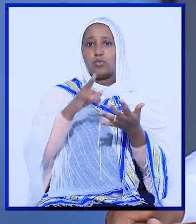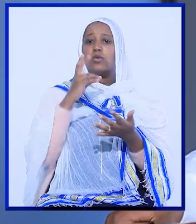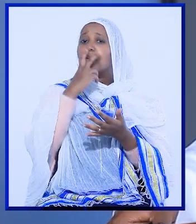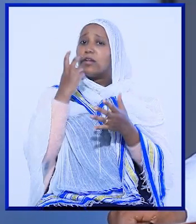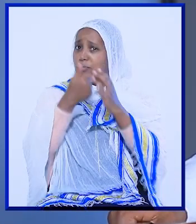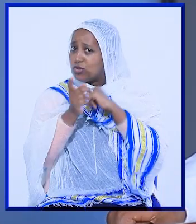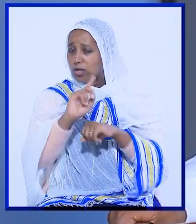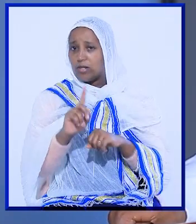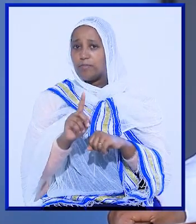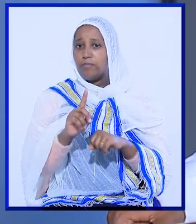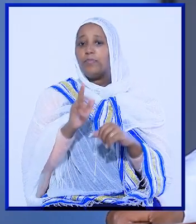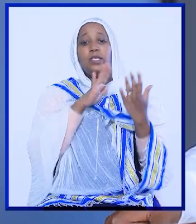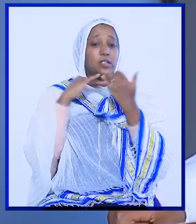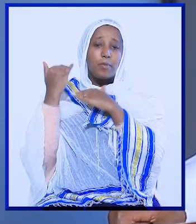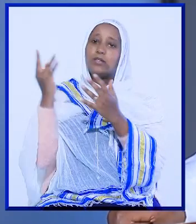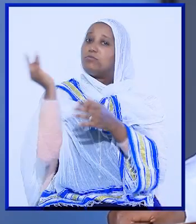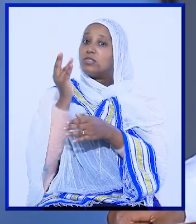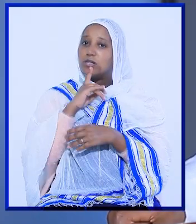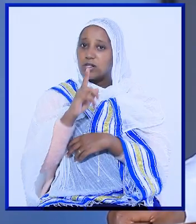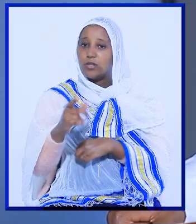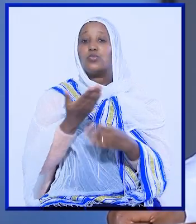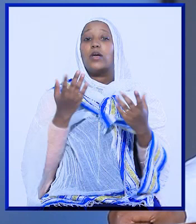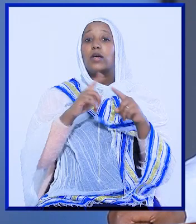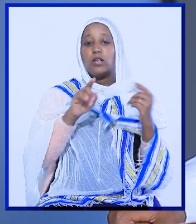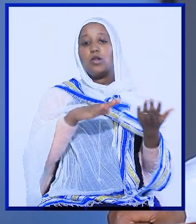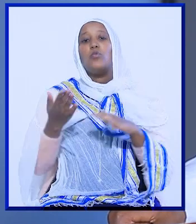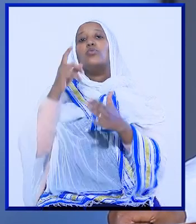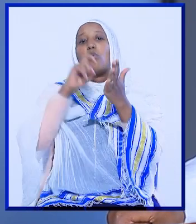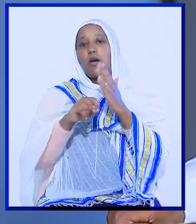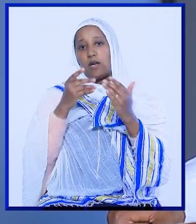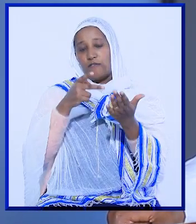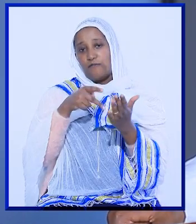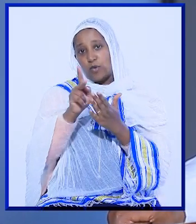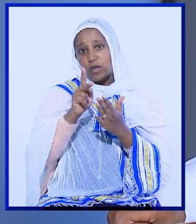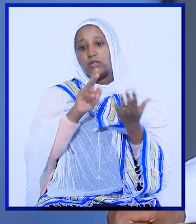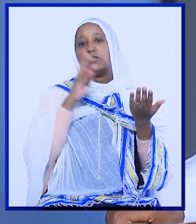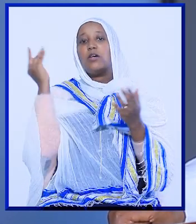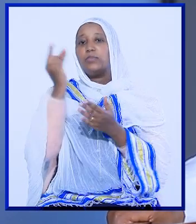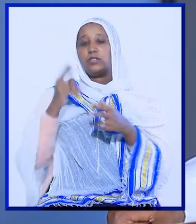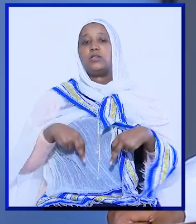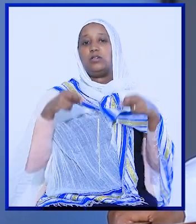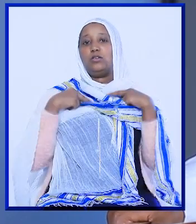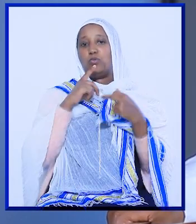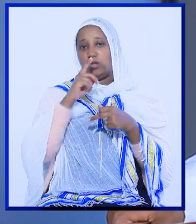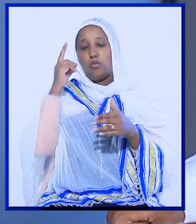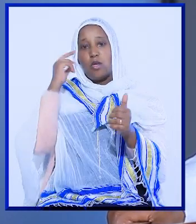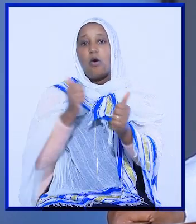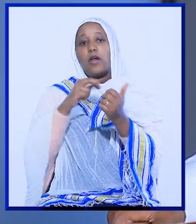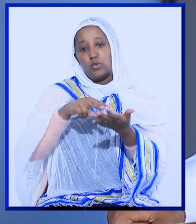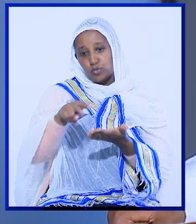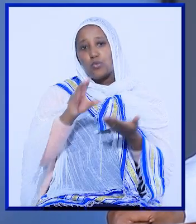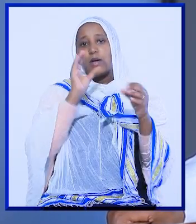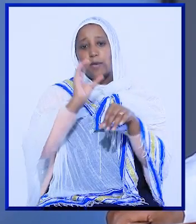ነው። የአንደበት ምስክርነት ብቻ አይደለም፣ ሰማዕትነት ምስክርነት ነው። ነገር ግን ለሞት ዋጋ የከፈሉለት የምስክርነት ሕይወት ነው የሐዋርያት